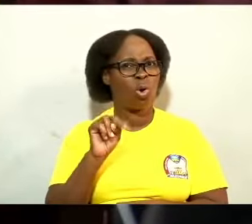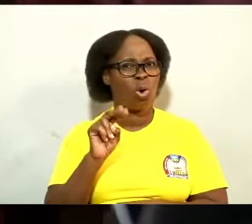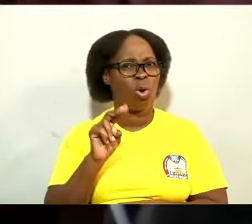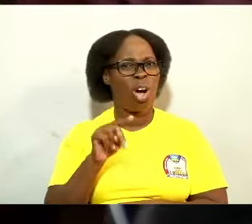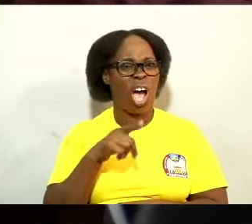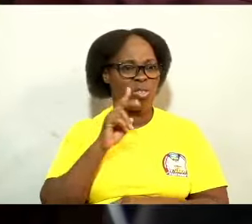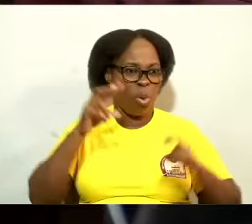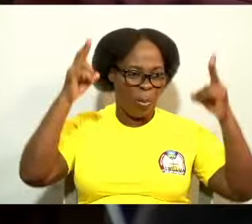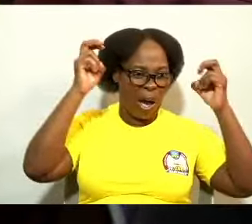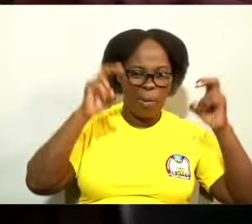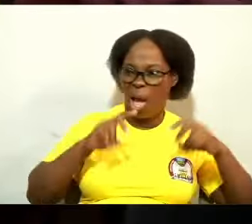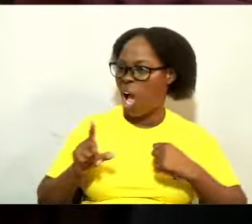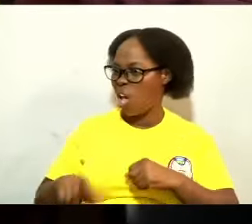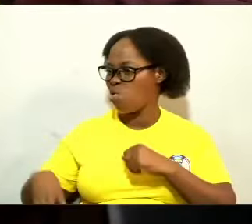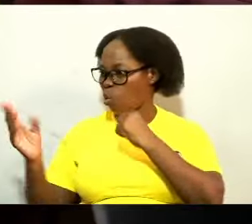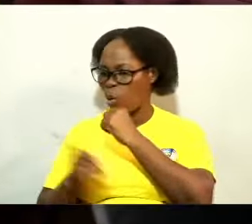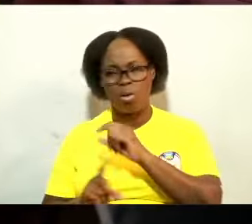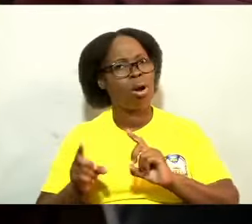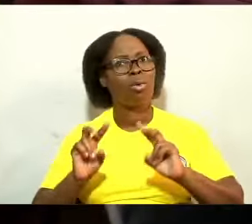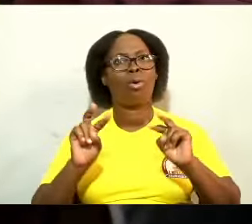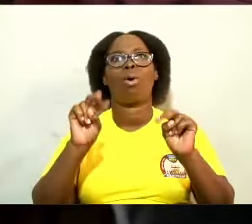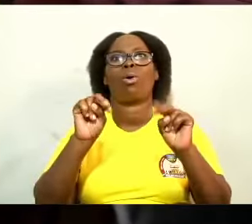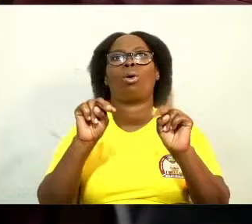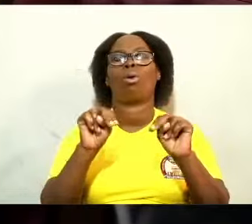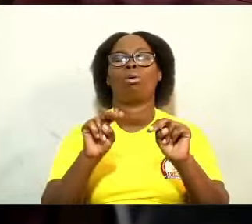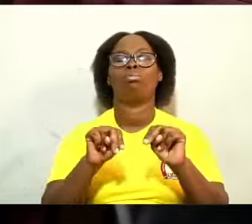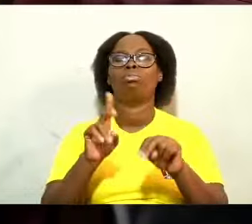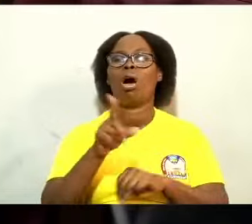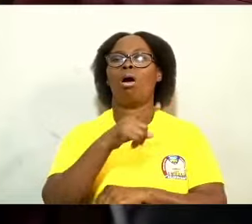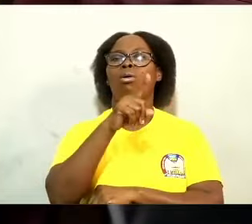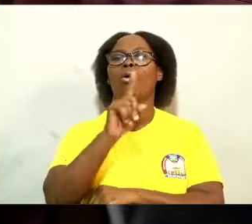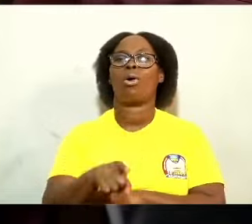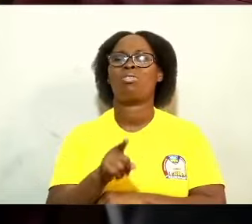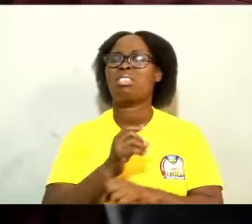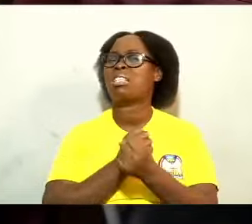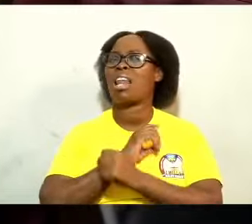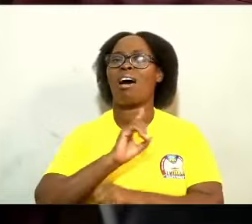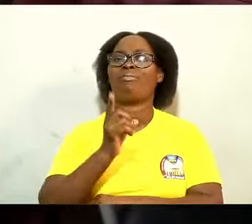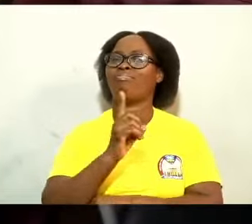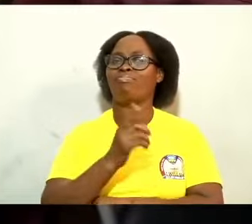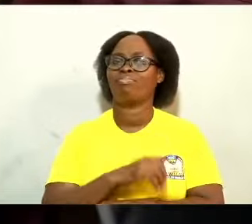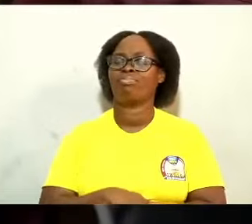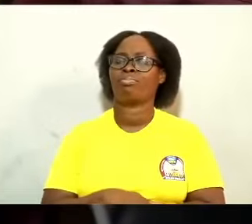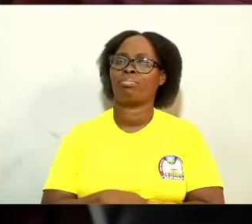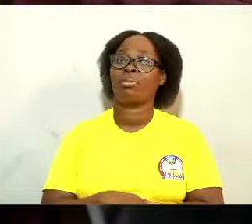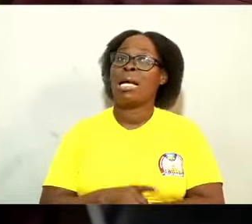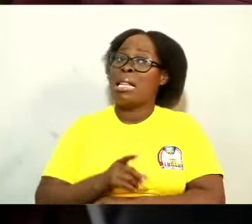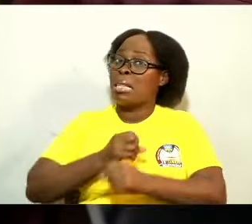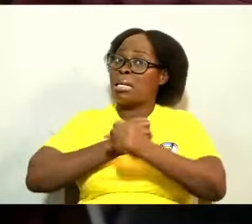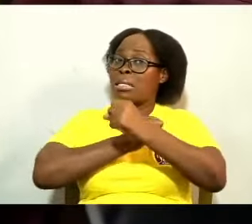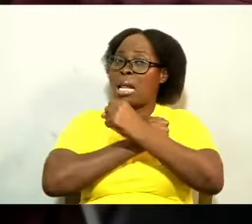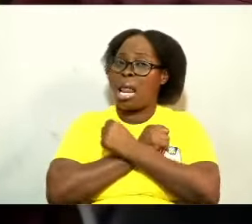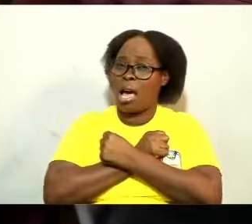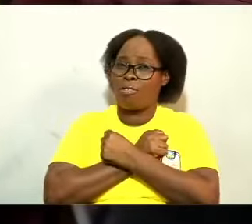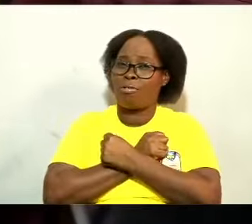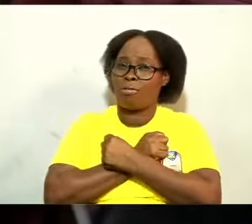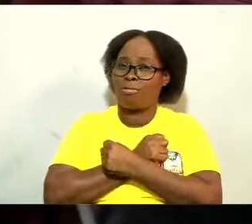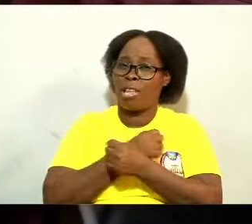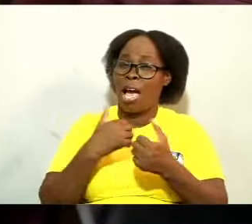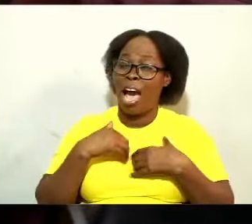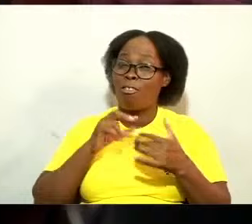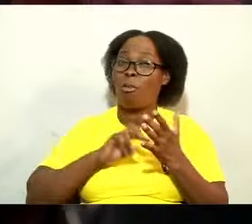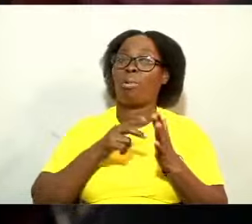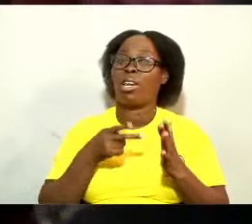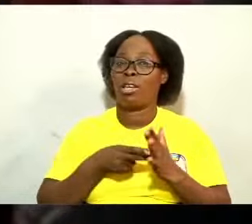jini, makata. Yenda maana laumu kwa laumu. Hiyo sio upendo. Huu upendo una mapana yake.